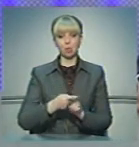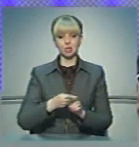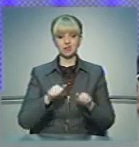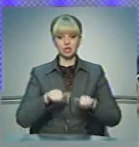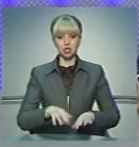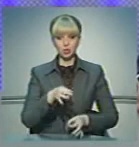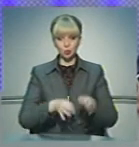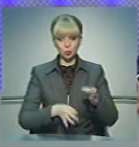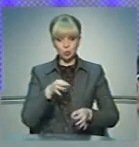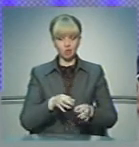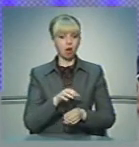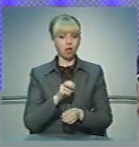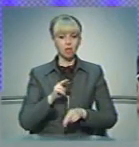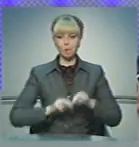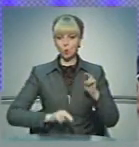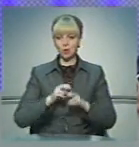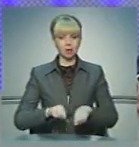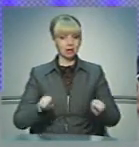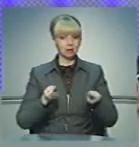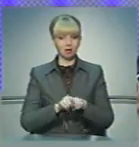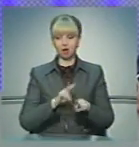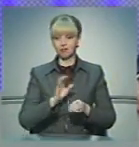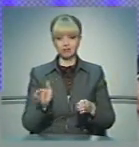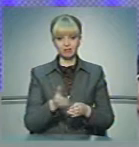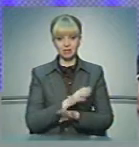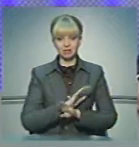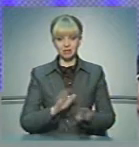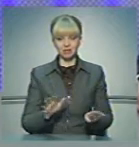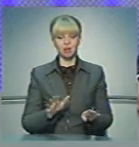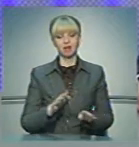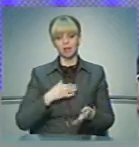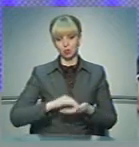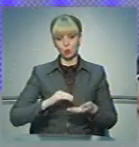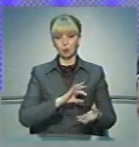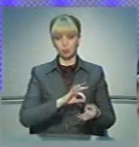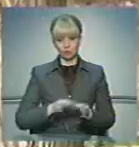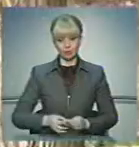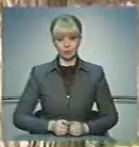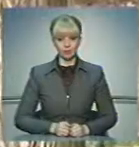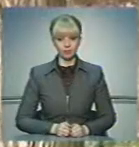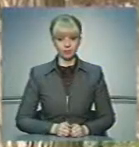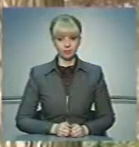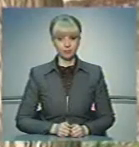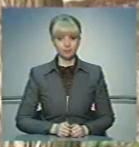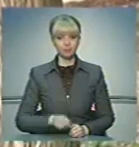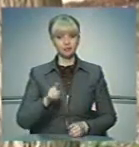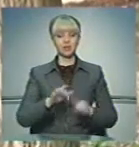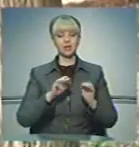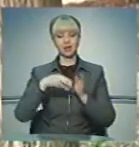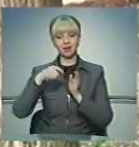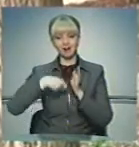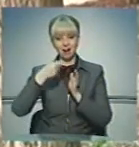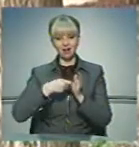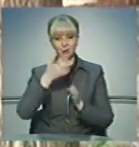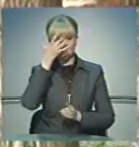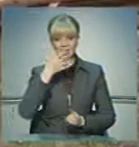рішення судів, але будівництво так і не знесли. Наталя Синюсик продовжує. Це кадри з відеосюжету